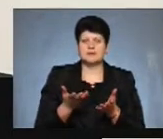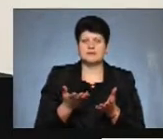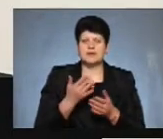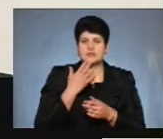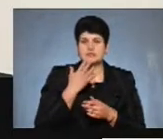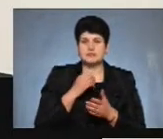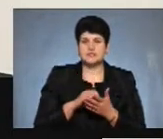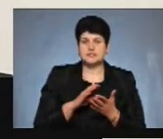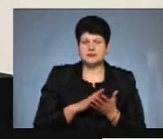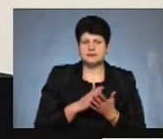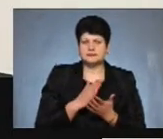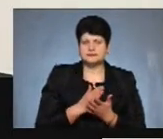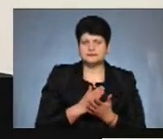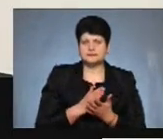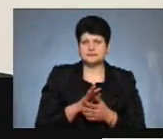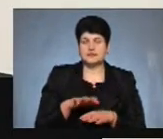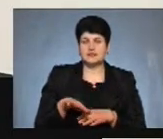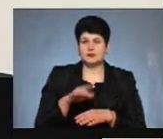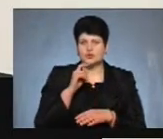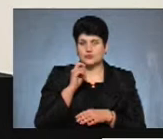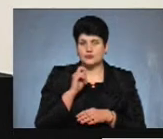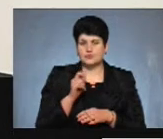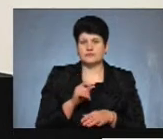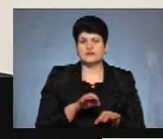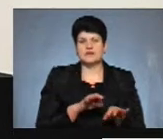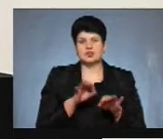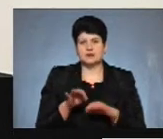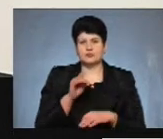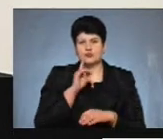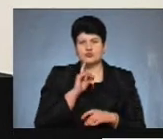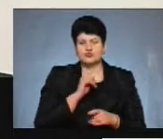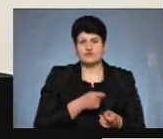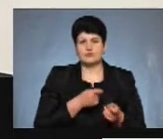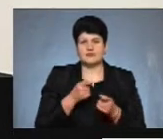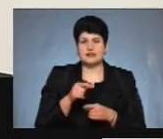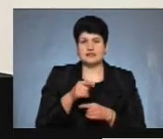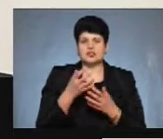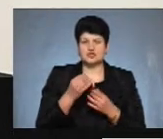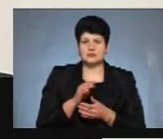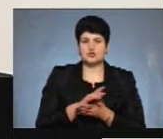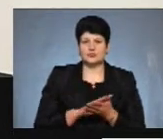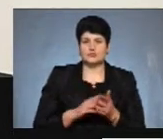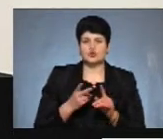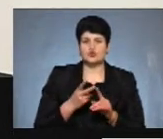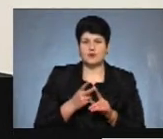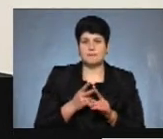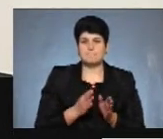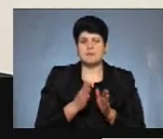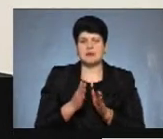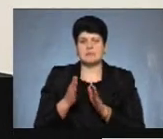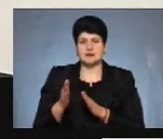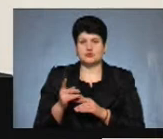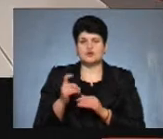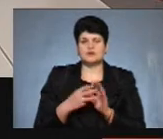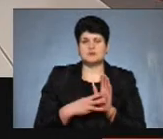іноземній реєстрації перебувають на території України в режимі транзиту або тимчасового везення, для них ще діє другий перехідний період, який складає